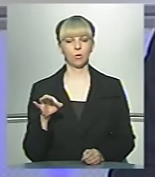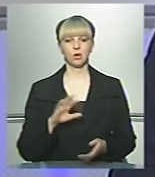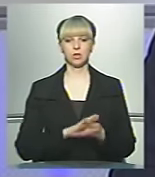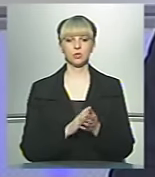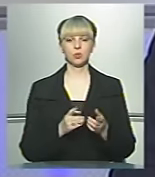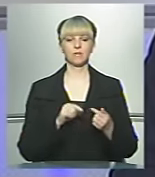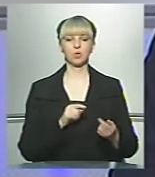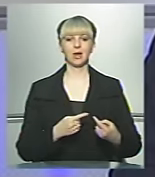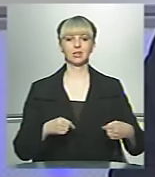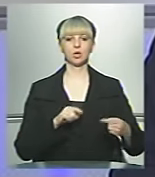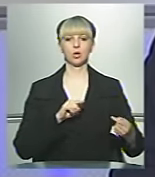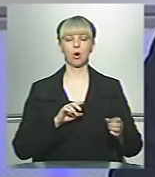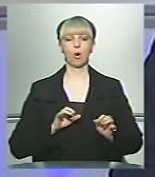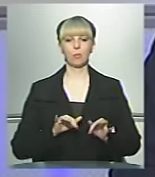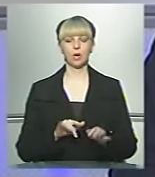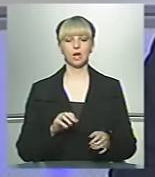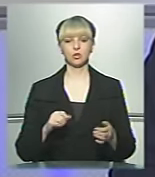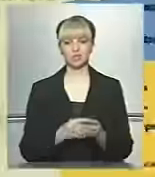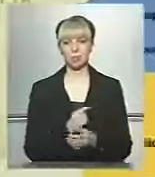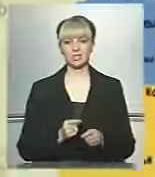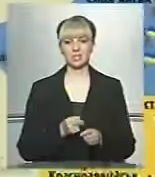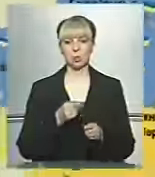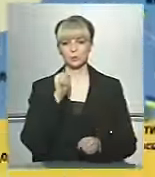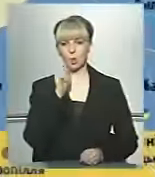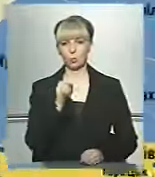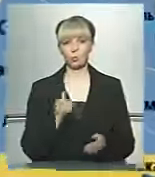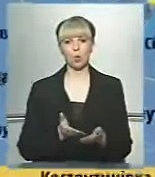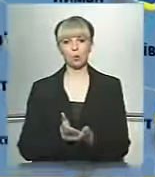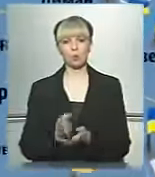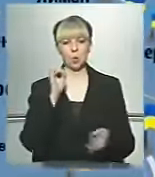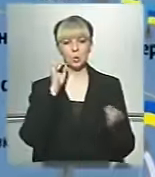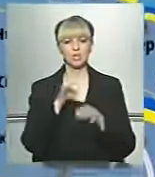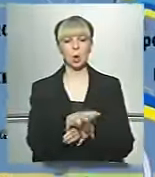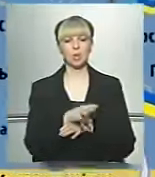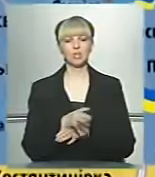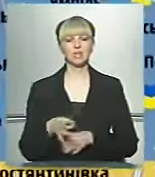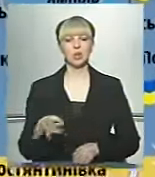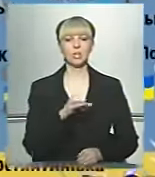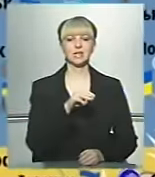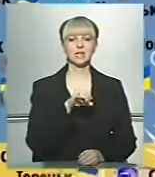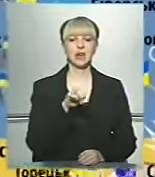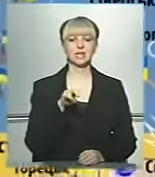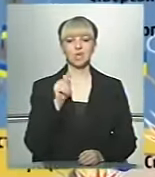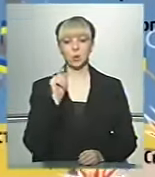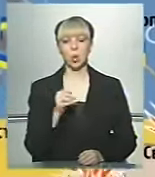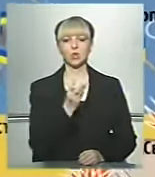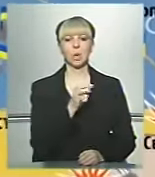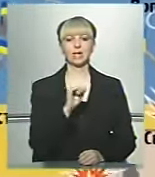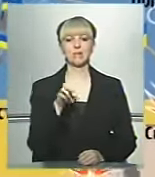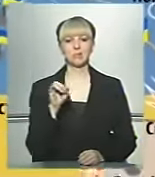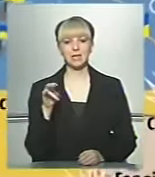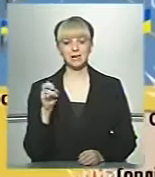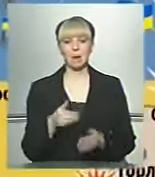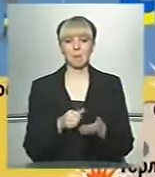зоні антитерористичної операції знову загострилася. На Луганському напрямку лунали обстріли у районі Станиці Луганської, Трьохізбинки